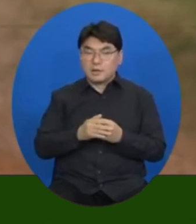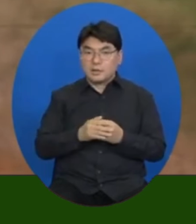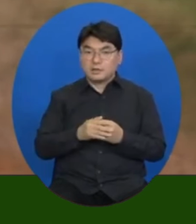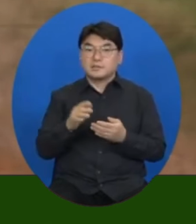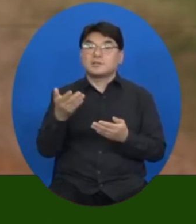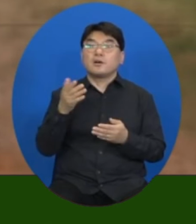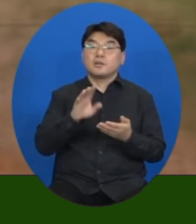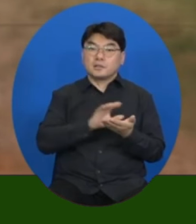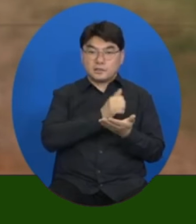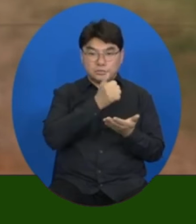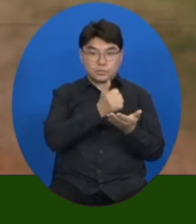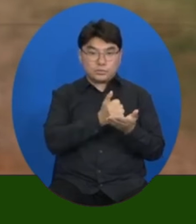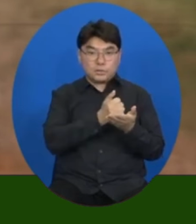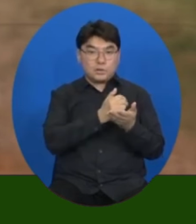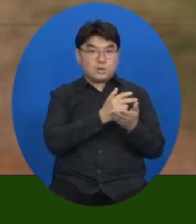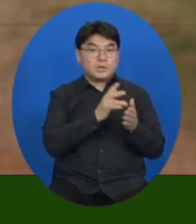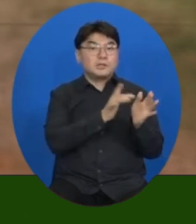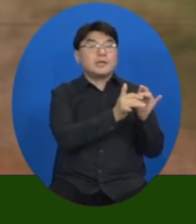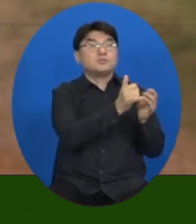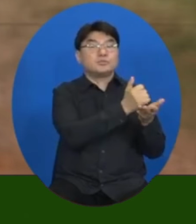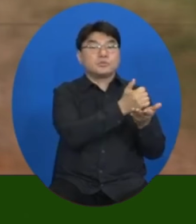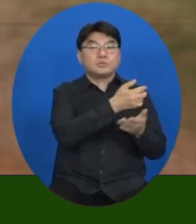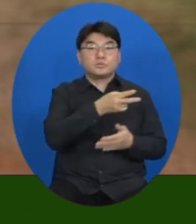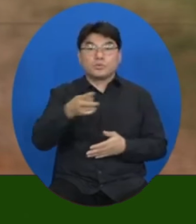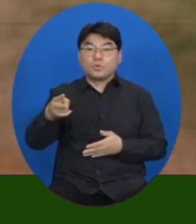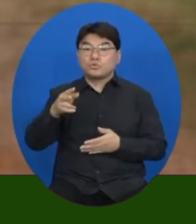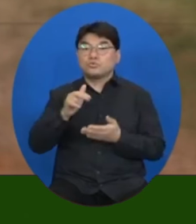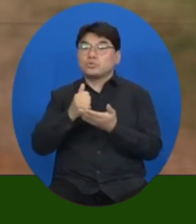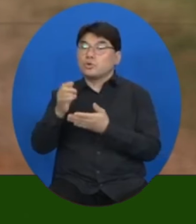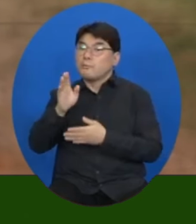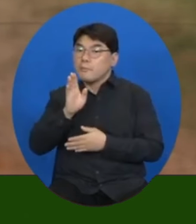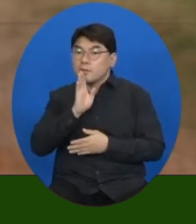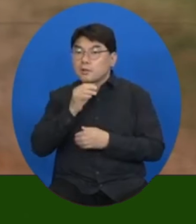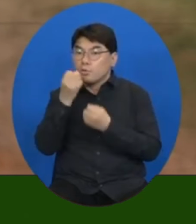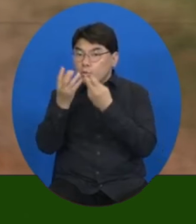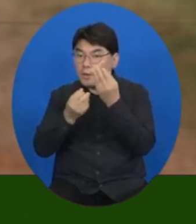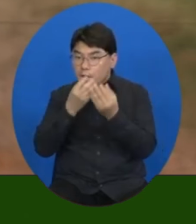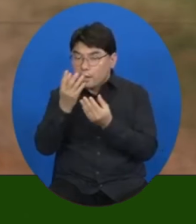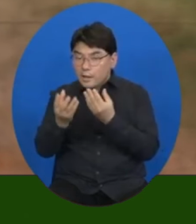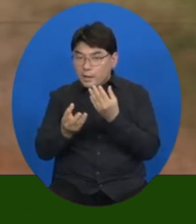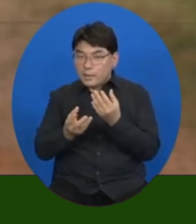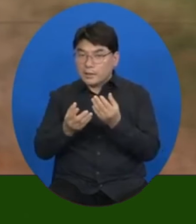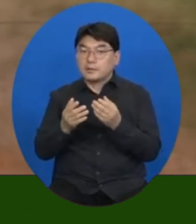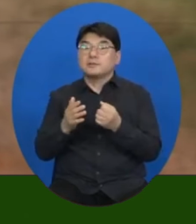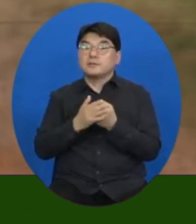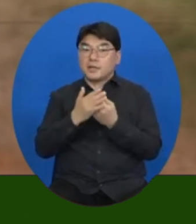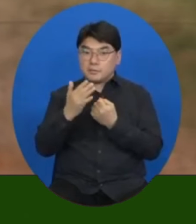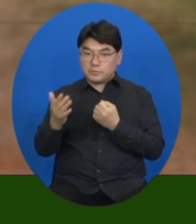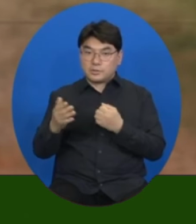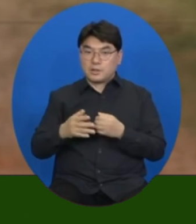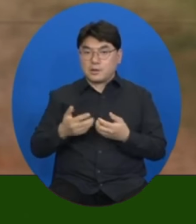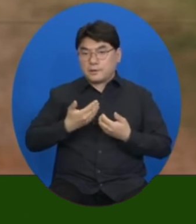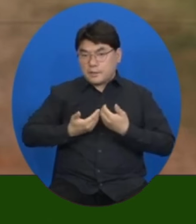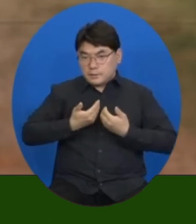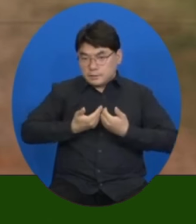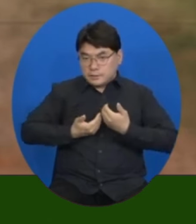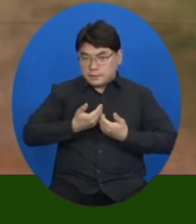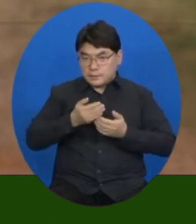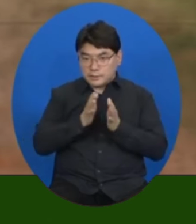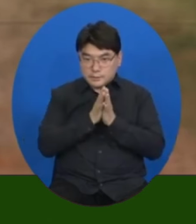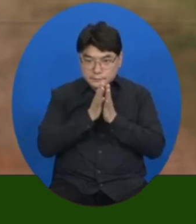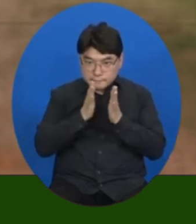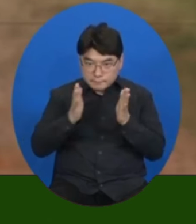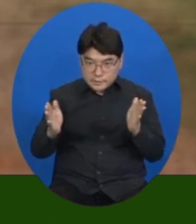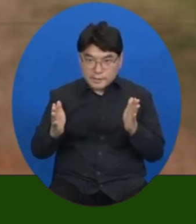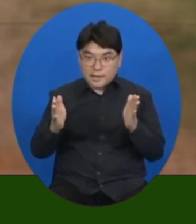리스토 주님이라고 고백하는 거야 이거를 타협하지 않는 겁니다 그래 가지고 여기에서 바로 갈등이 벌어지게